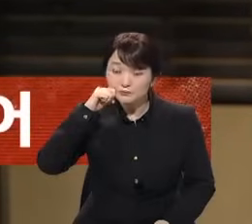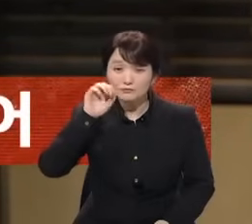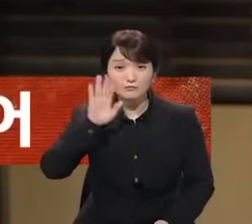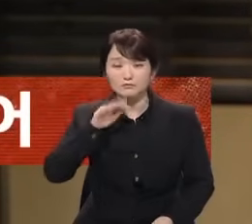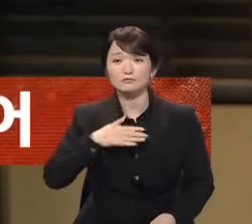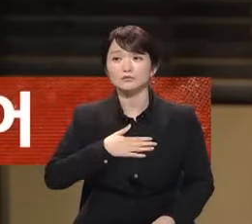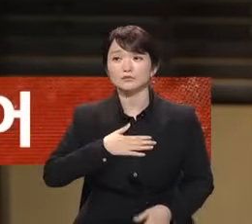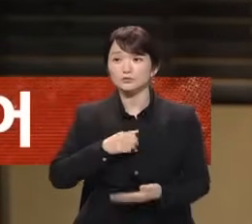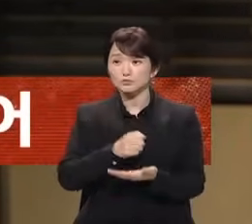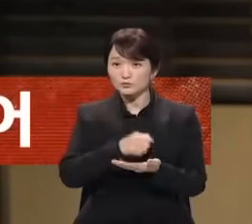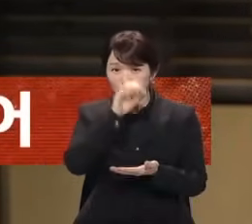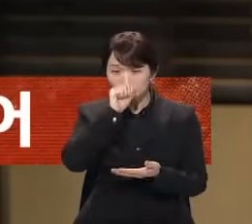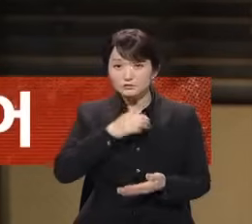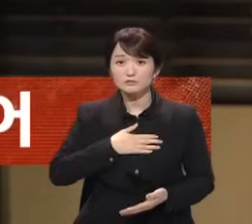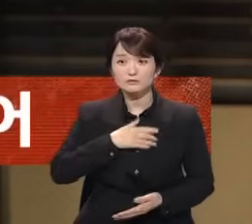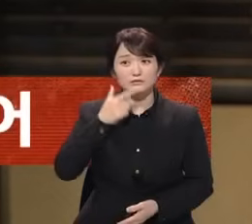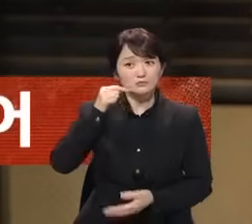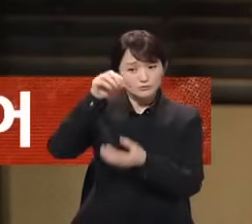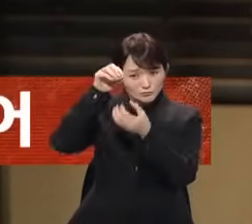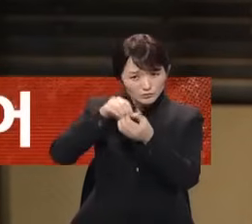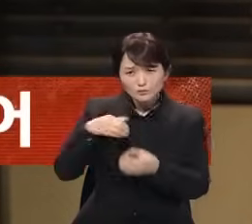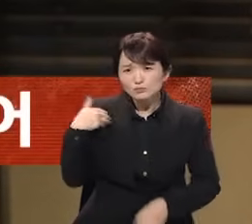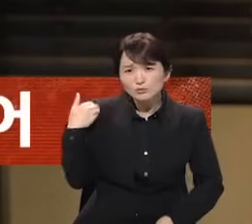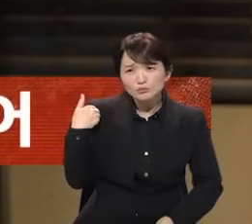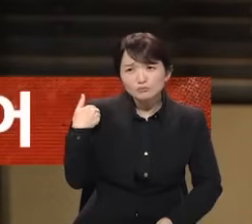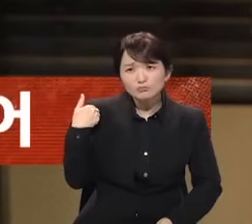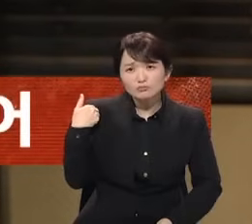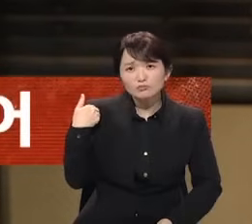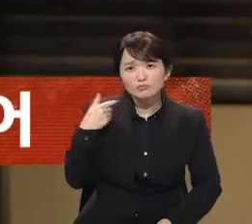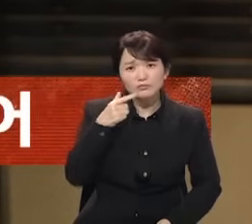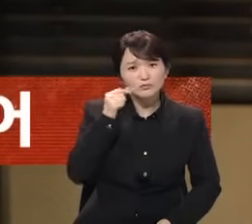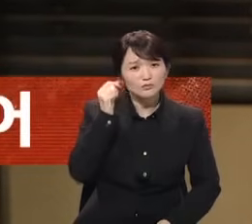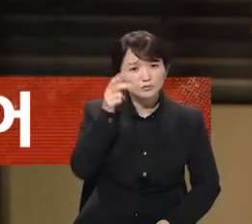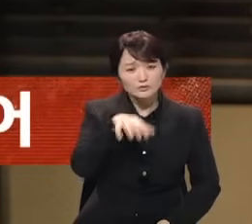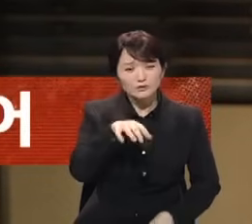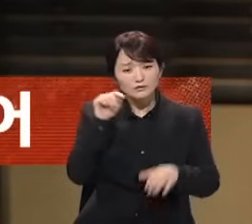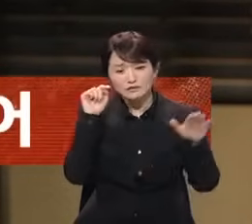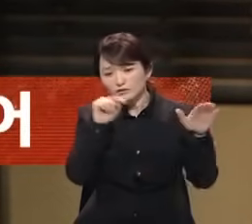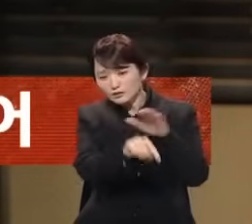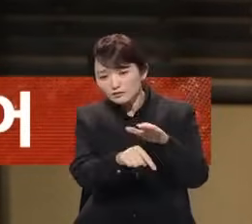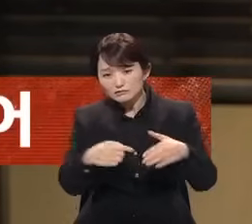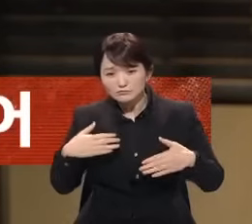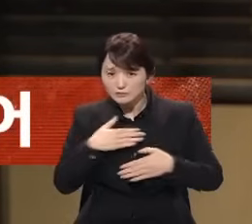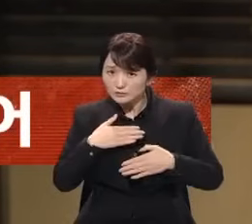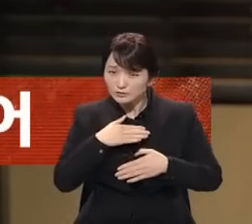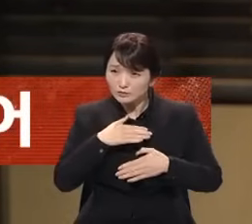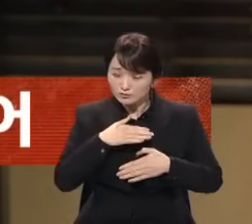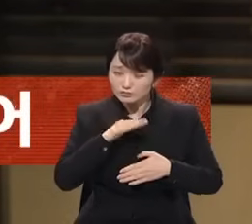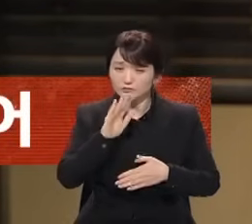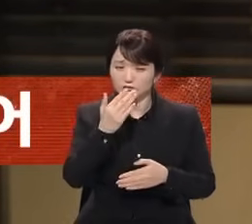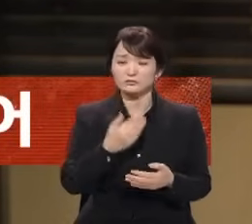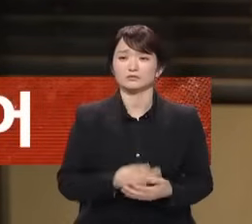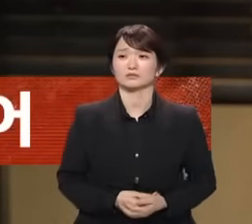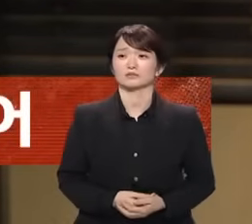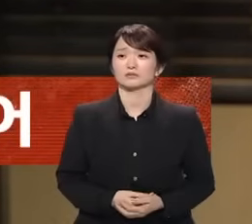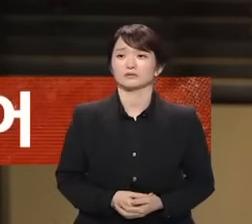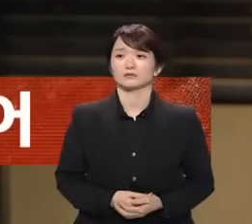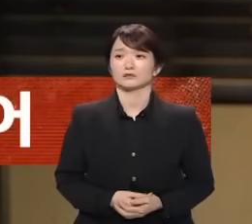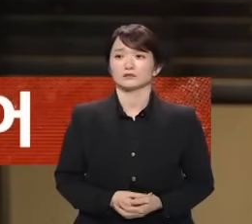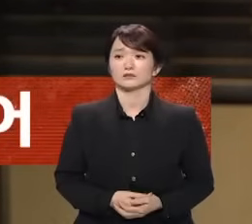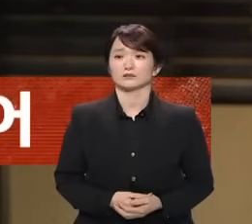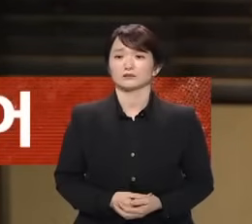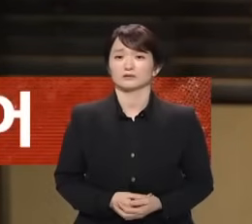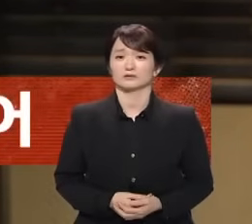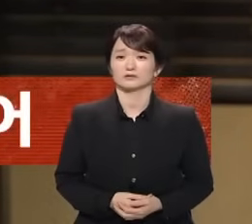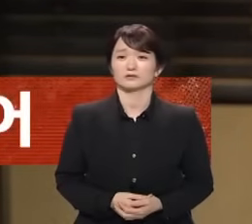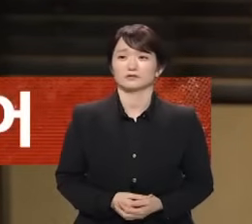운 좋게 그냥 풍속도 모르지만 목욕을 한 건가요? 벗고 들어가면 되거든요. 뭐 그래서 뭐 딴짓을 하겠습니까? 아니 일단 들어갈 땐 입고 들어가셔야지. 아니요.